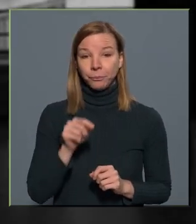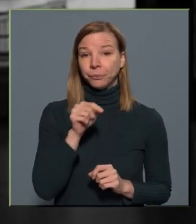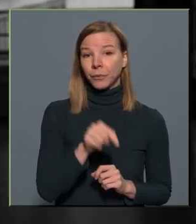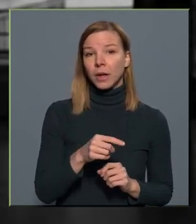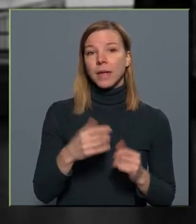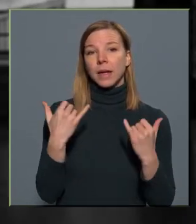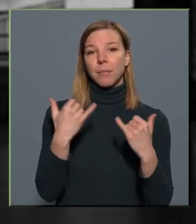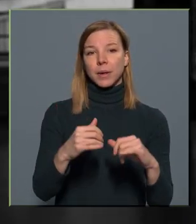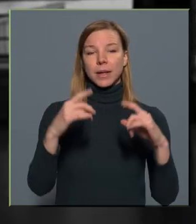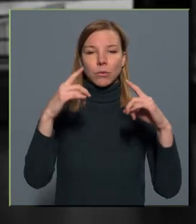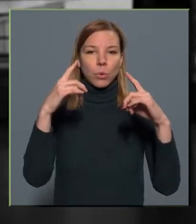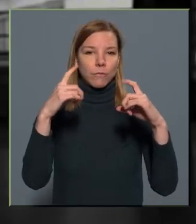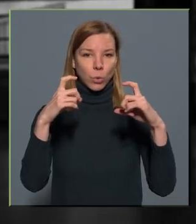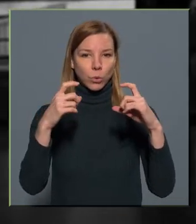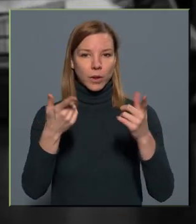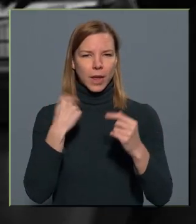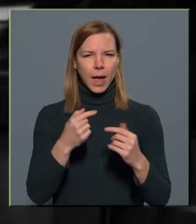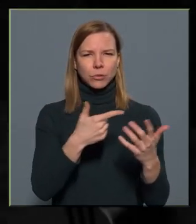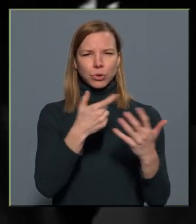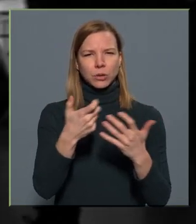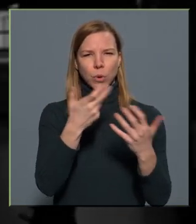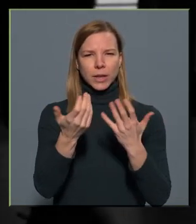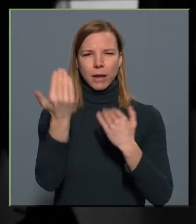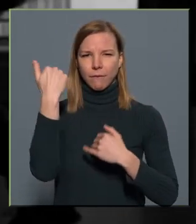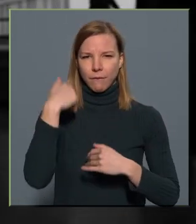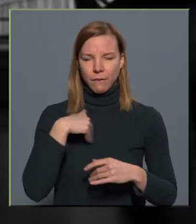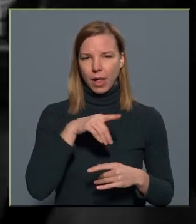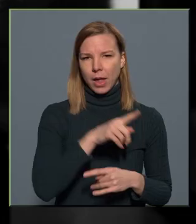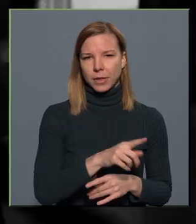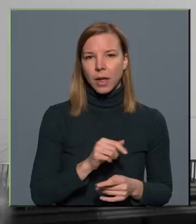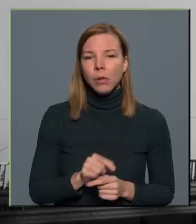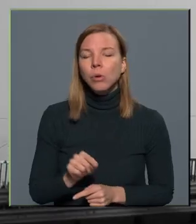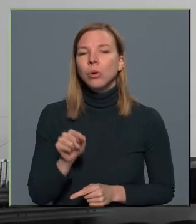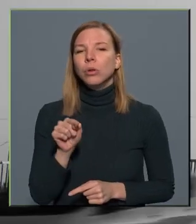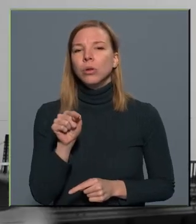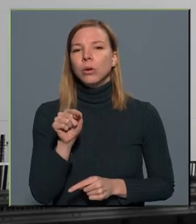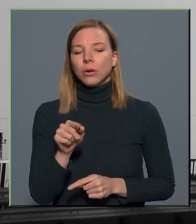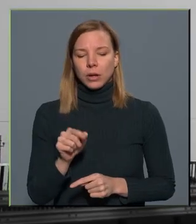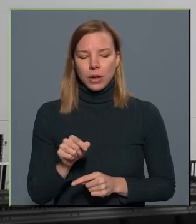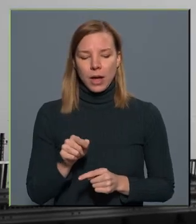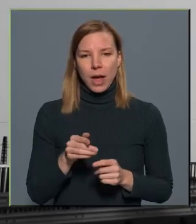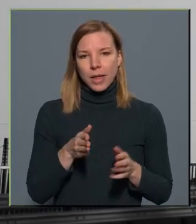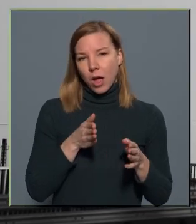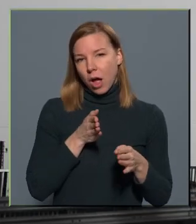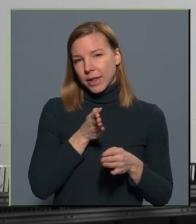egy 7-8 éve, onnan mentem át operatőrségbe. Úgyhogy ez az irányvonal az uralkodó most. Itt